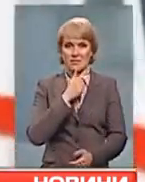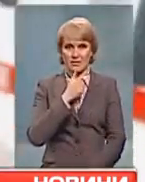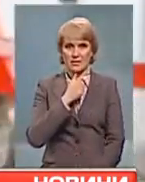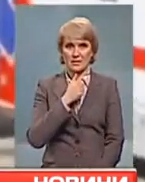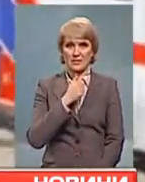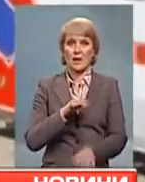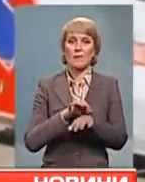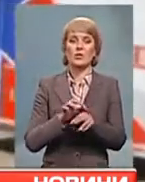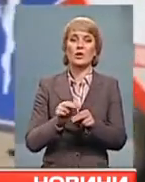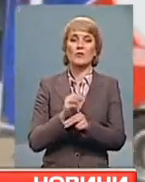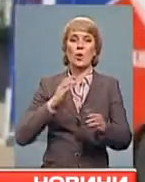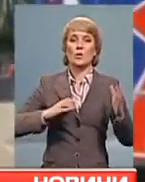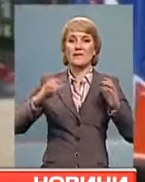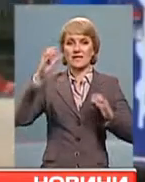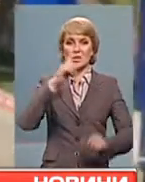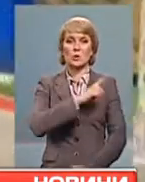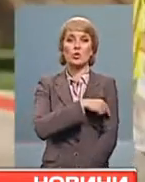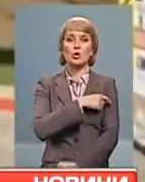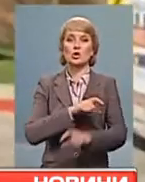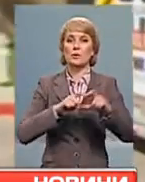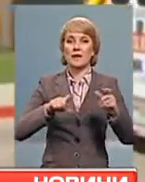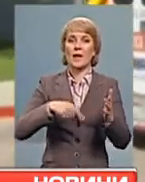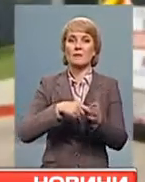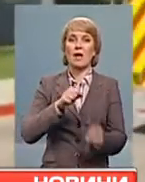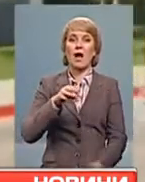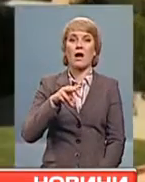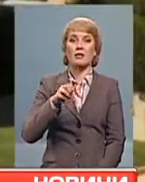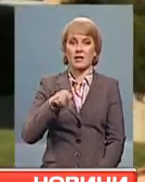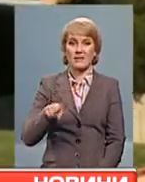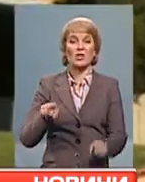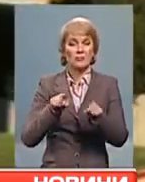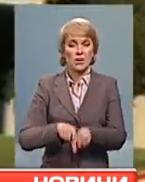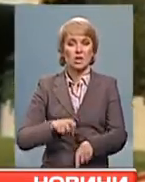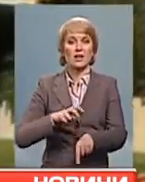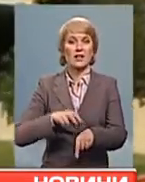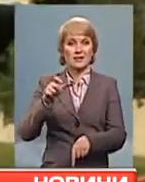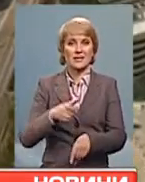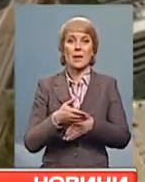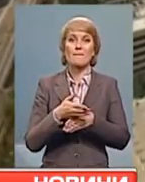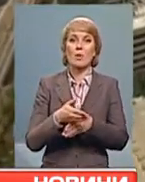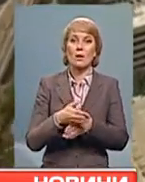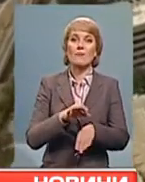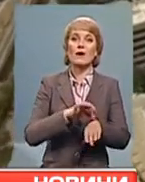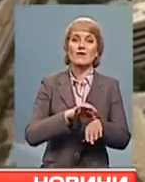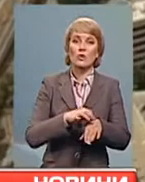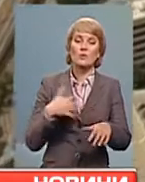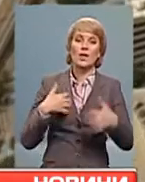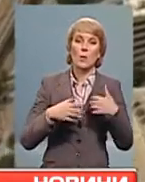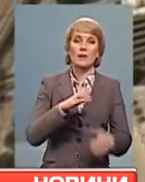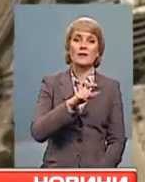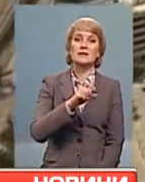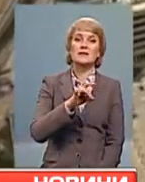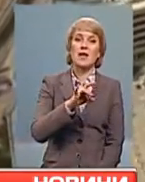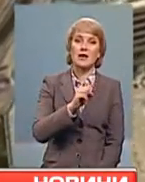в університетському шпиталі міста Атланта. Він теж лікар, допомагав хворим на лихоманку у С'єра-Леоне. У медичному